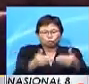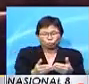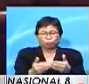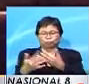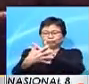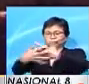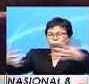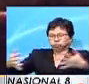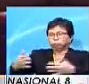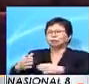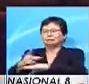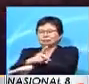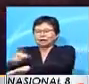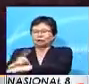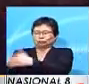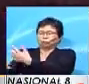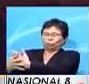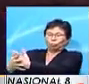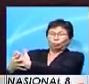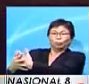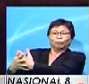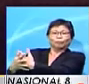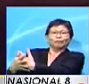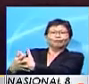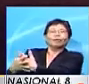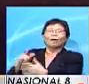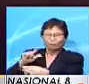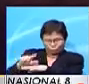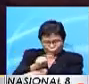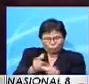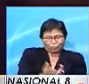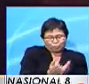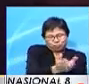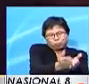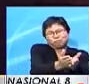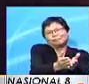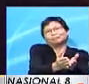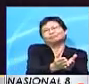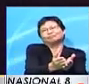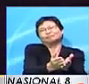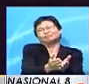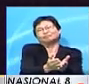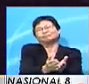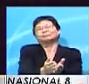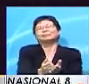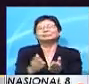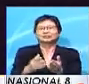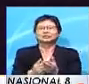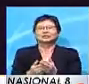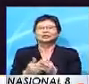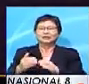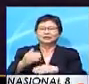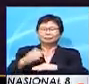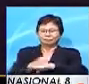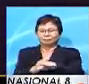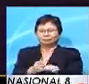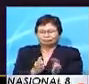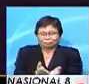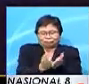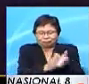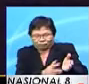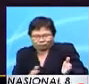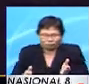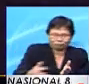laluan darat ke Gaza dari sempadan Mesir Gaza di Arafah. Kepalaya Zaituna Oliva dipintas tentera laut Israel